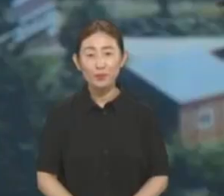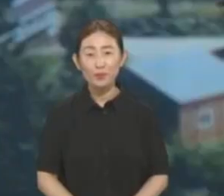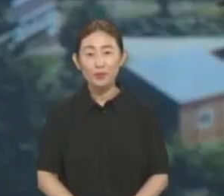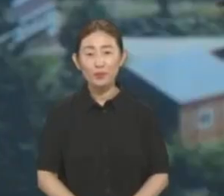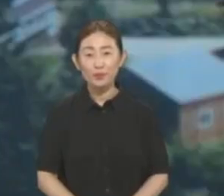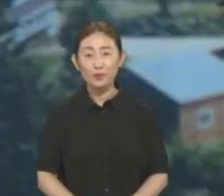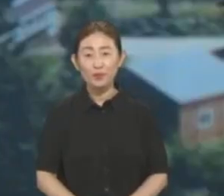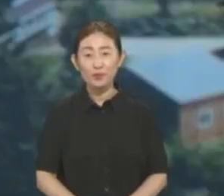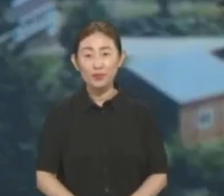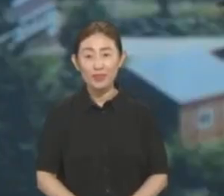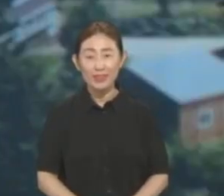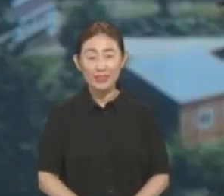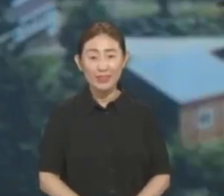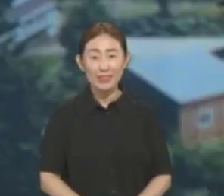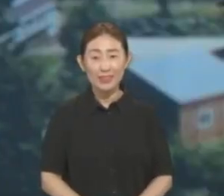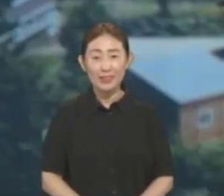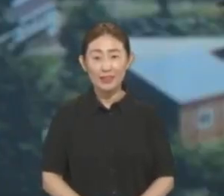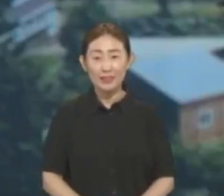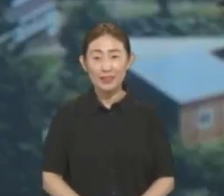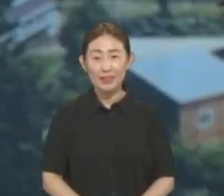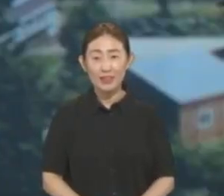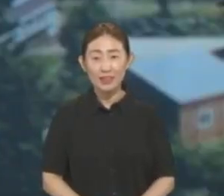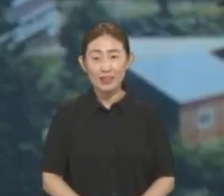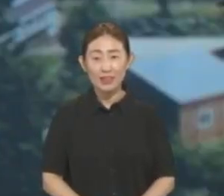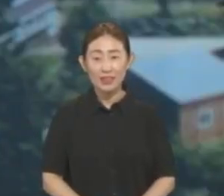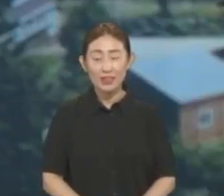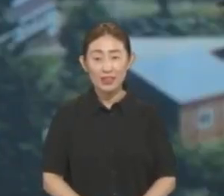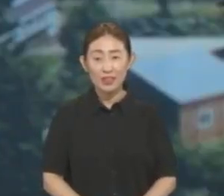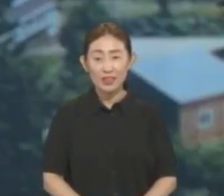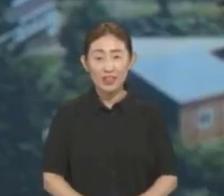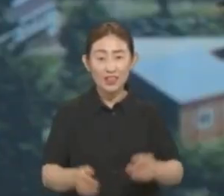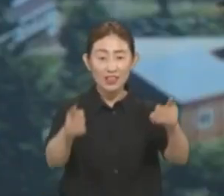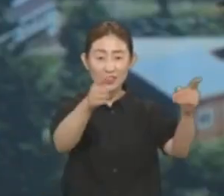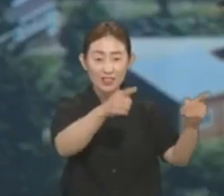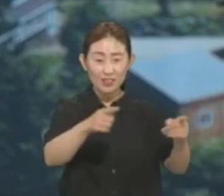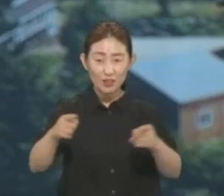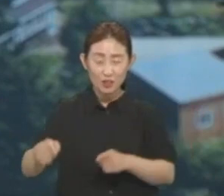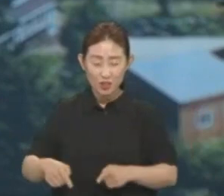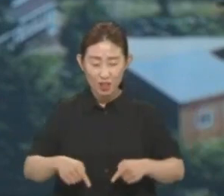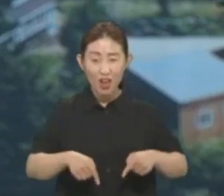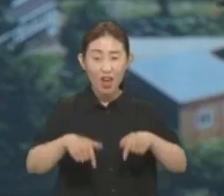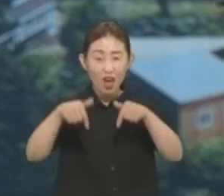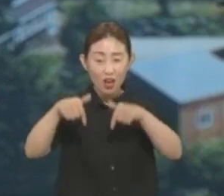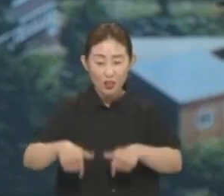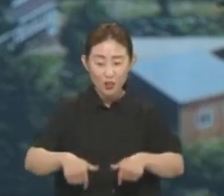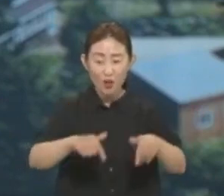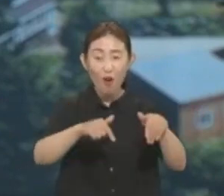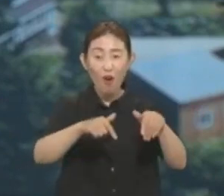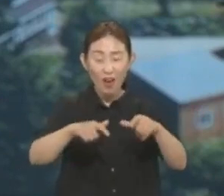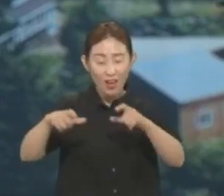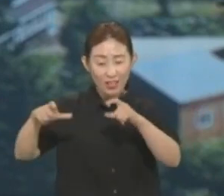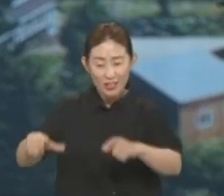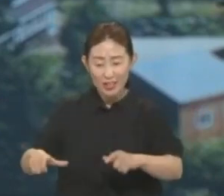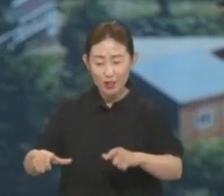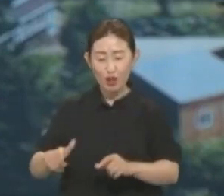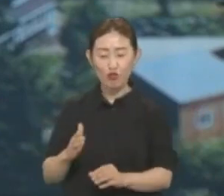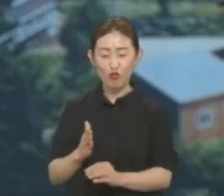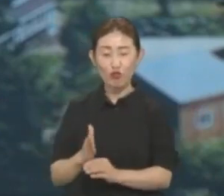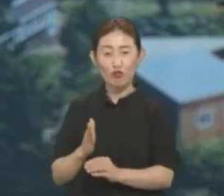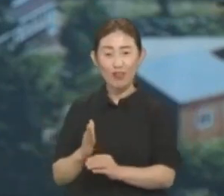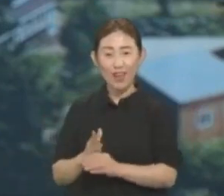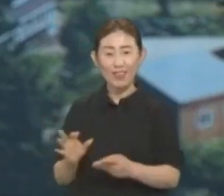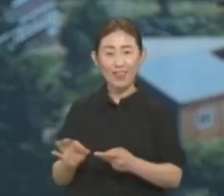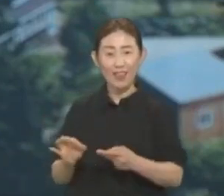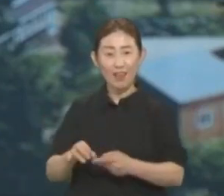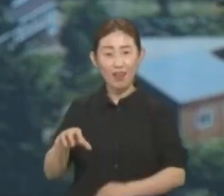네. 우리 태안은 우리 대한민국 서해상에서 가장 중심에 위치하고 있습니다. 그리고